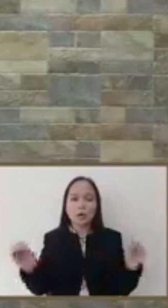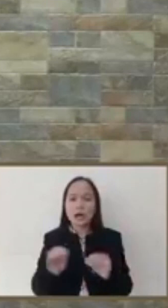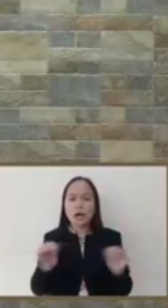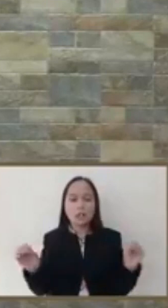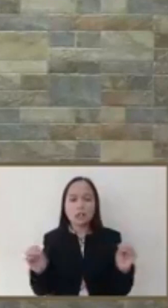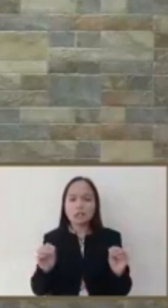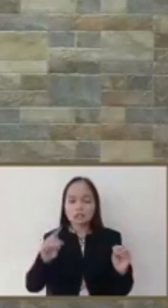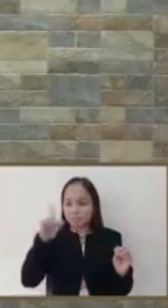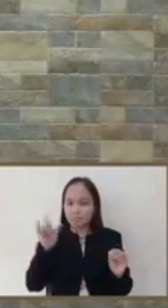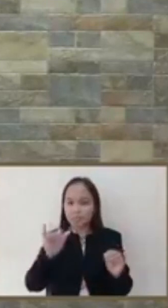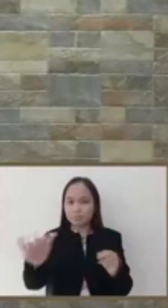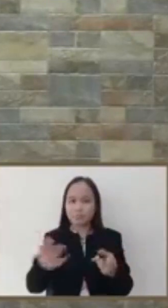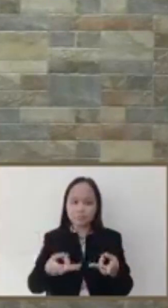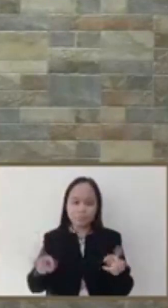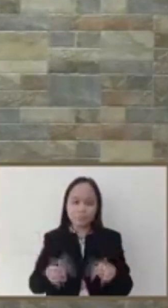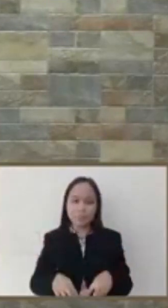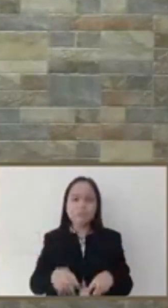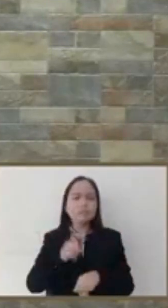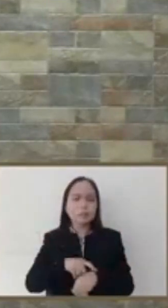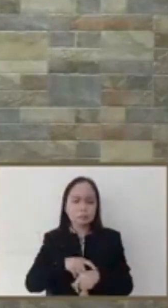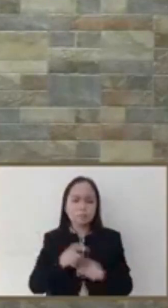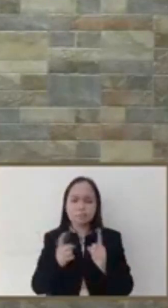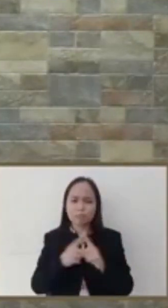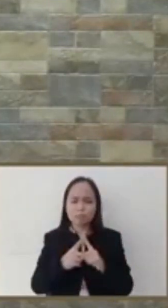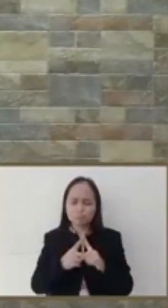value. It's time to invest in eternity.